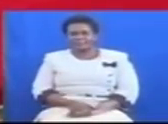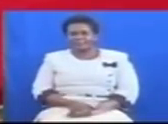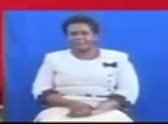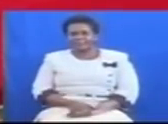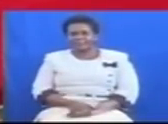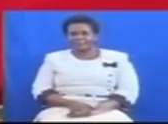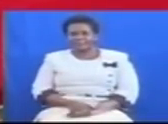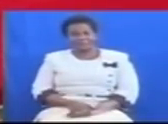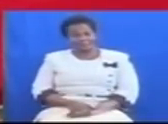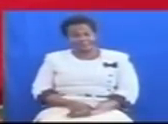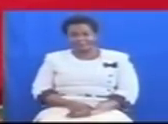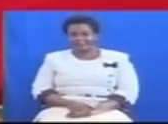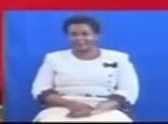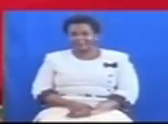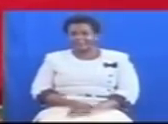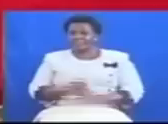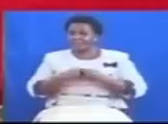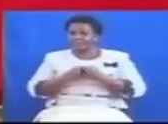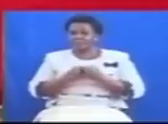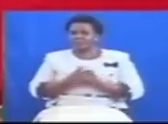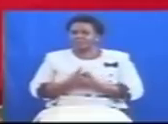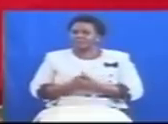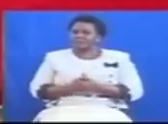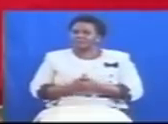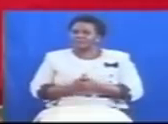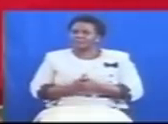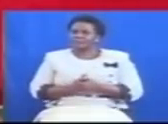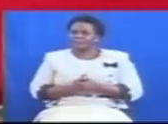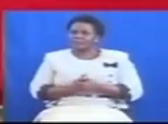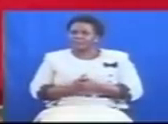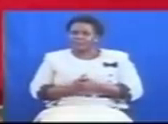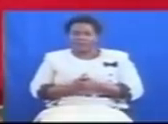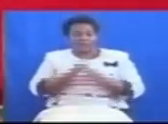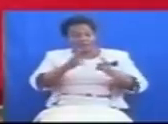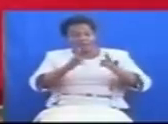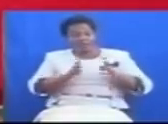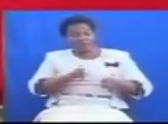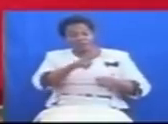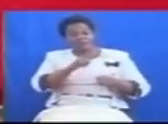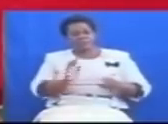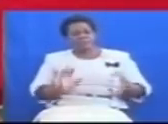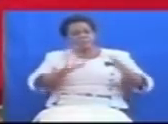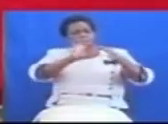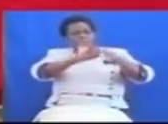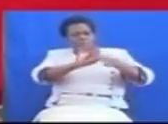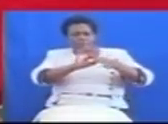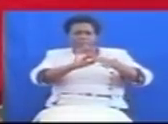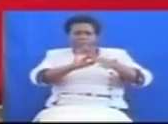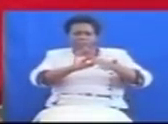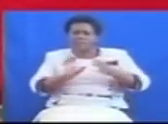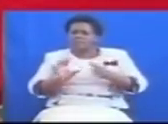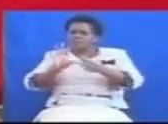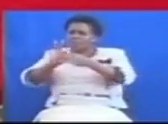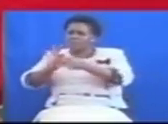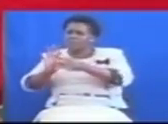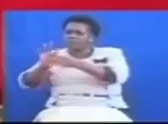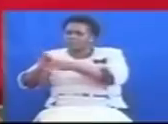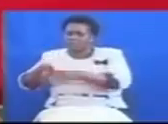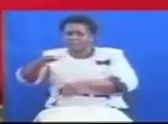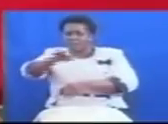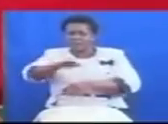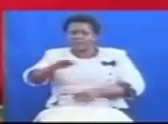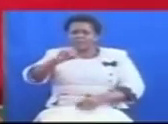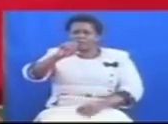Spika, daraja linalounganisha tarafa ya Uimbo, Suba na Nyancha ni miongoni mwa ahadi za Mheshimiwa Rais wa Jamhuri ya Muungano wa